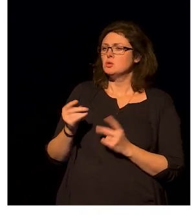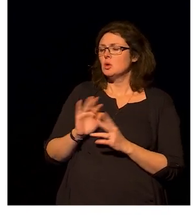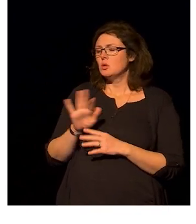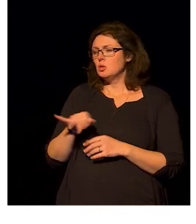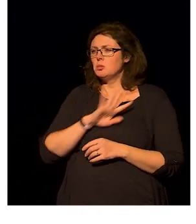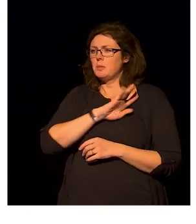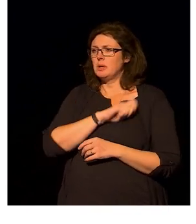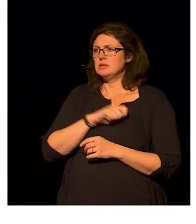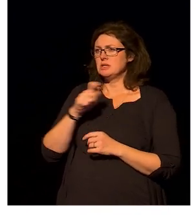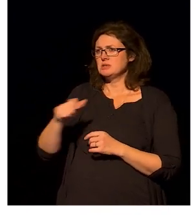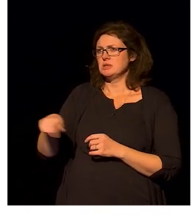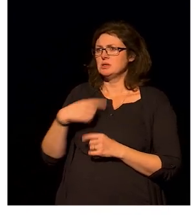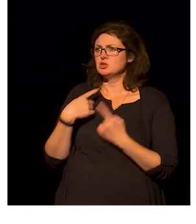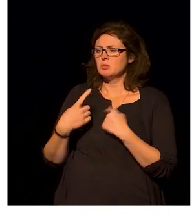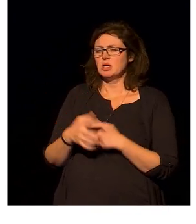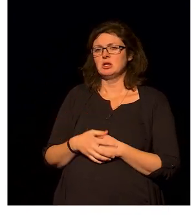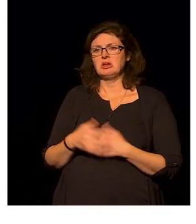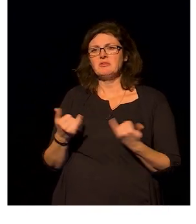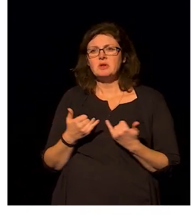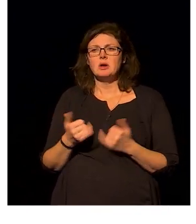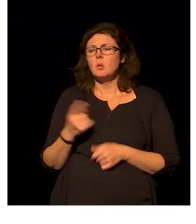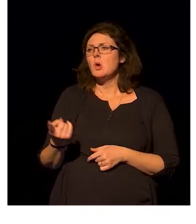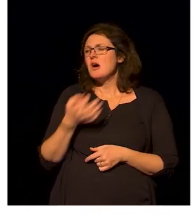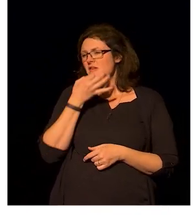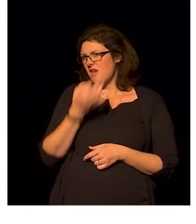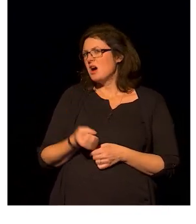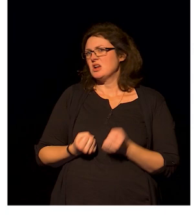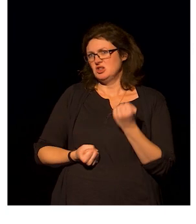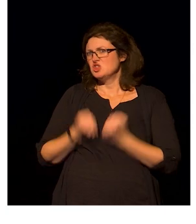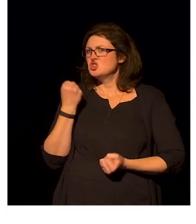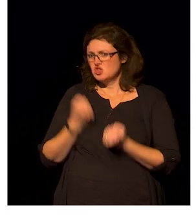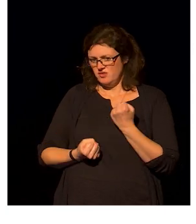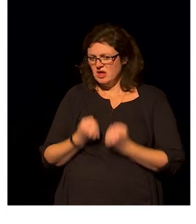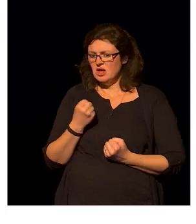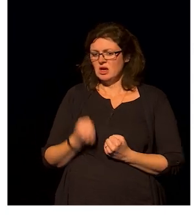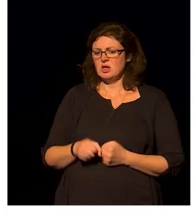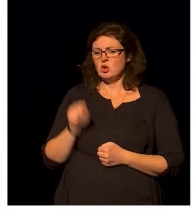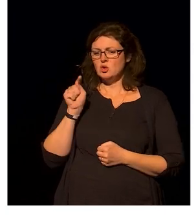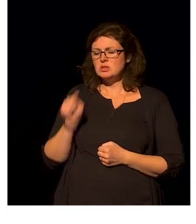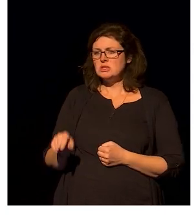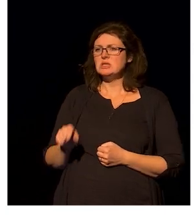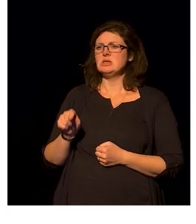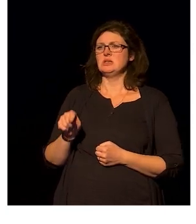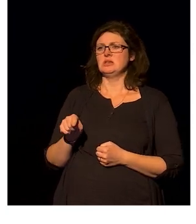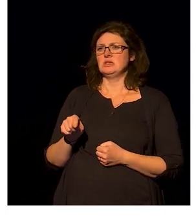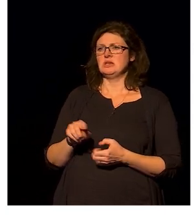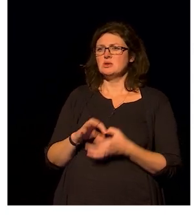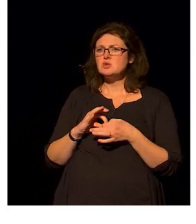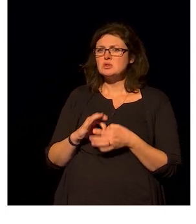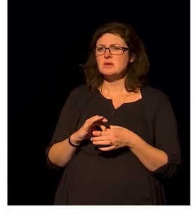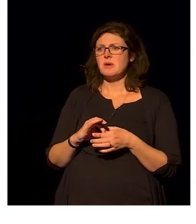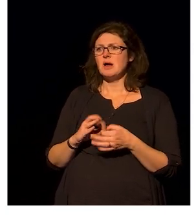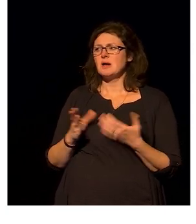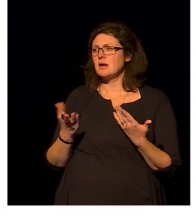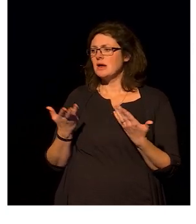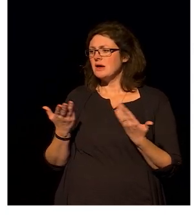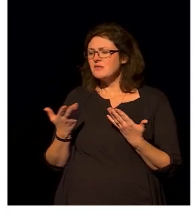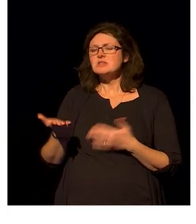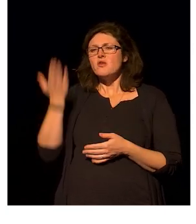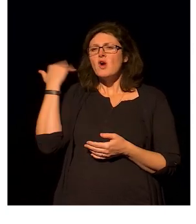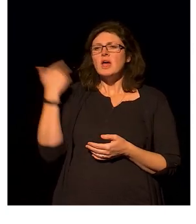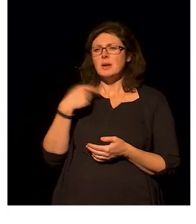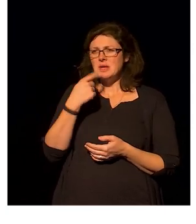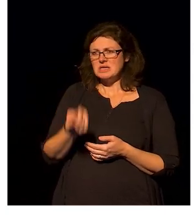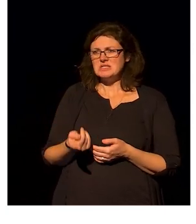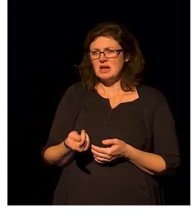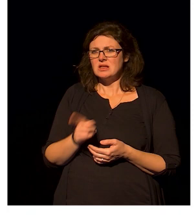Wie sollten sie vorkommen? Das ist eine ungeheure schwierige Frage und sie hängt mit meinem, was ich vorhin sagte, dass wir immer noch im 7. Oktober